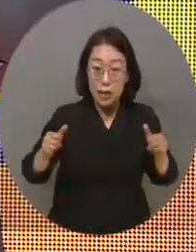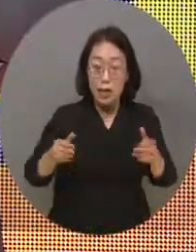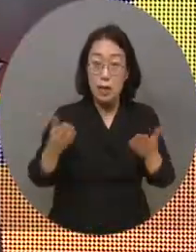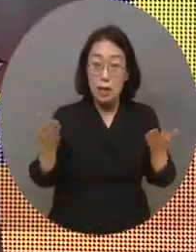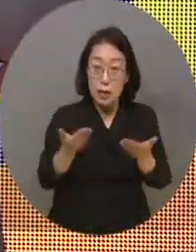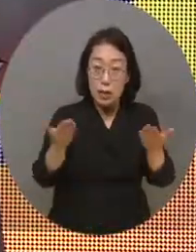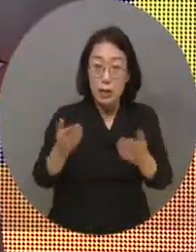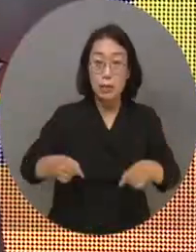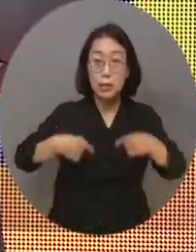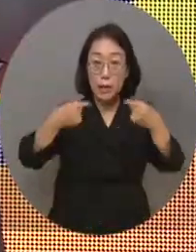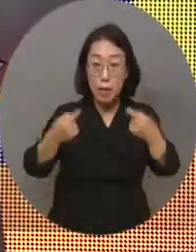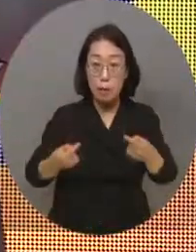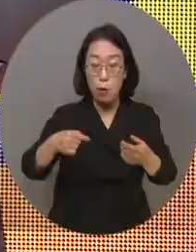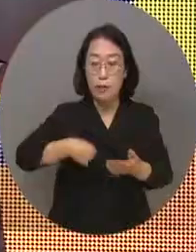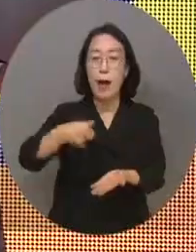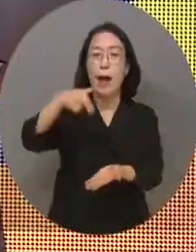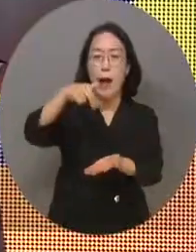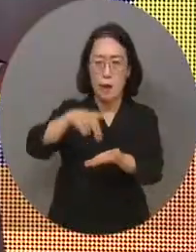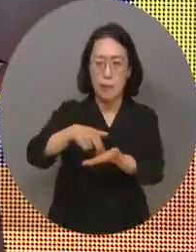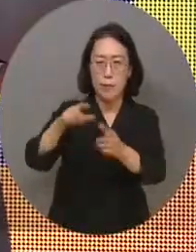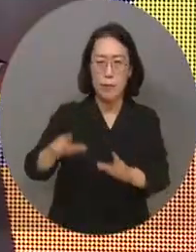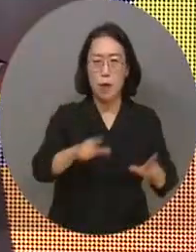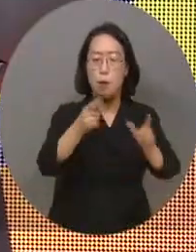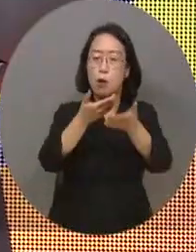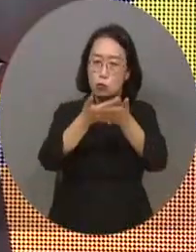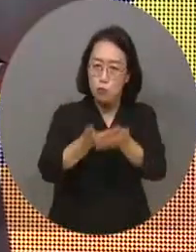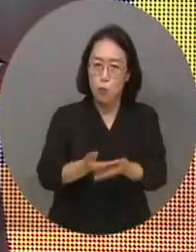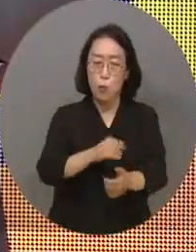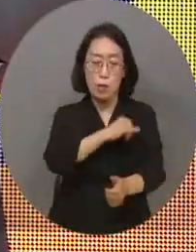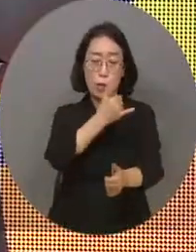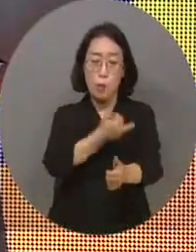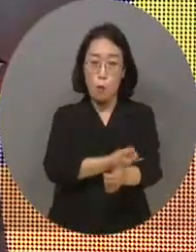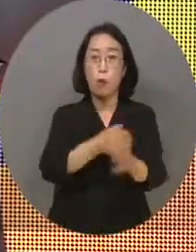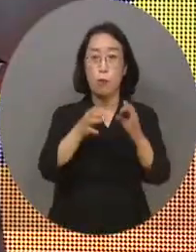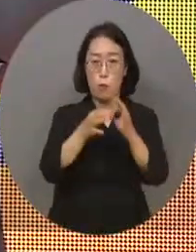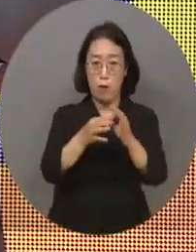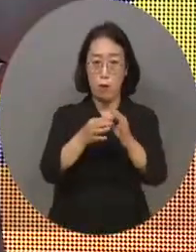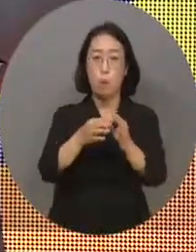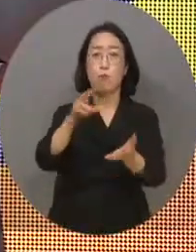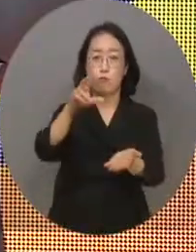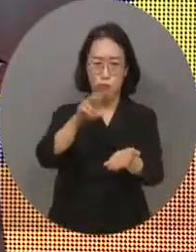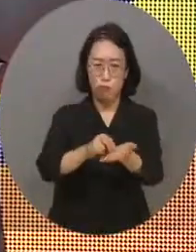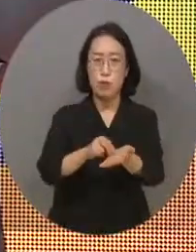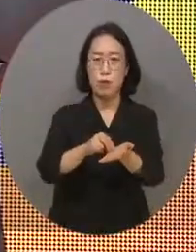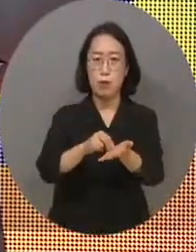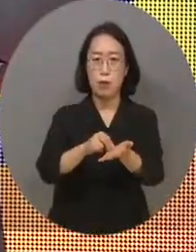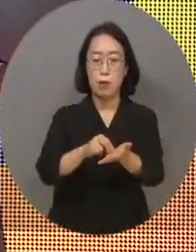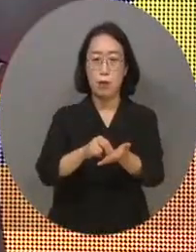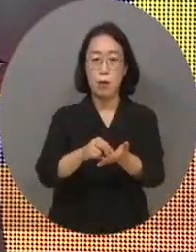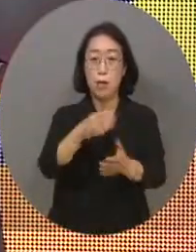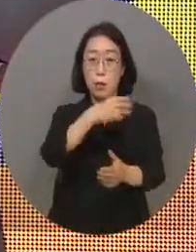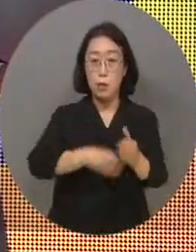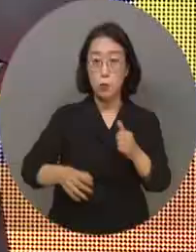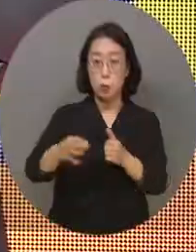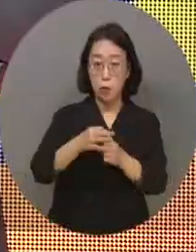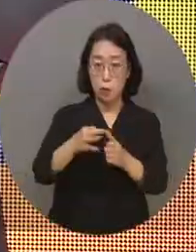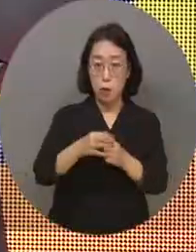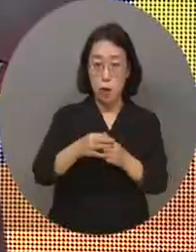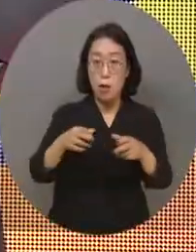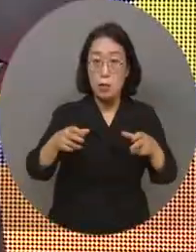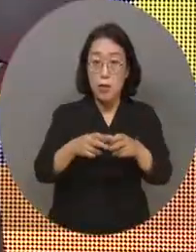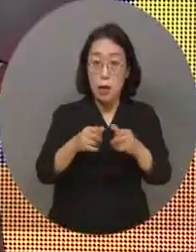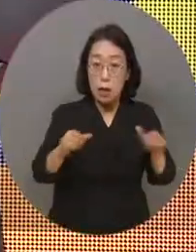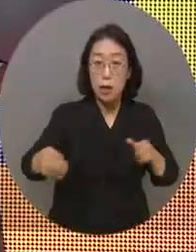근로활동은 자립생활의 첫발이며 인권의 문제이기도 합니다. 우리나라 기초생활수급자 장애인들